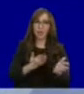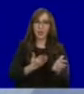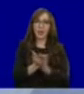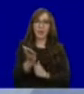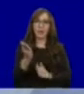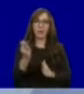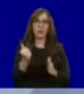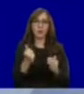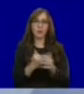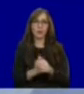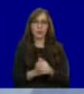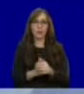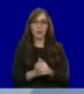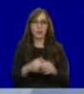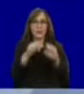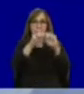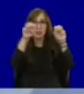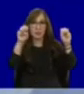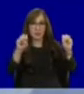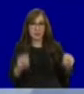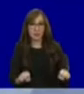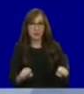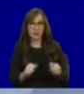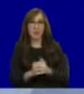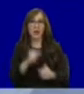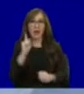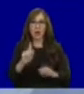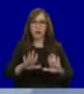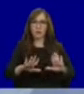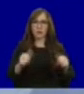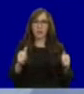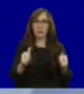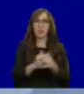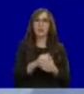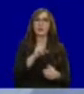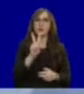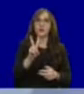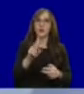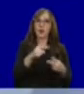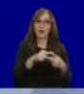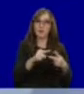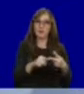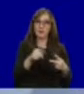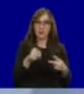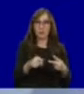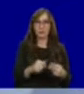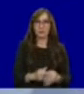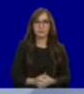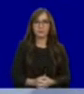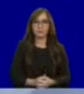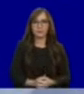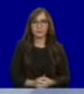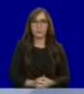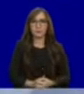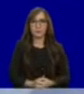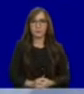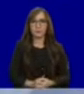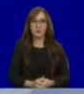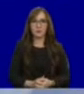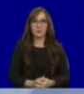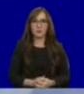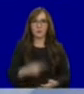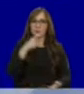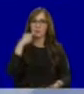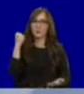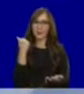rotasi. Sehingga harus menyediakan dua-dua opsinya, tatap muka dan juga pembelajaran jarak jauh. Tapi poin kedua yang terpenting